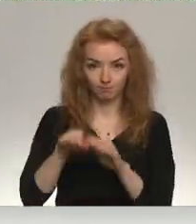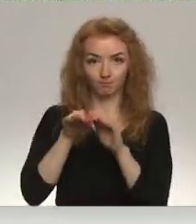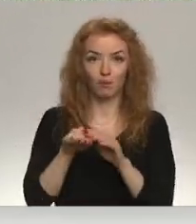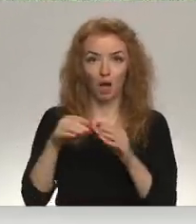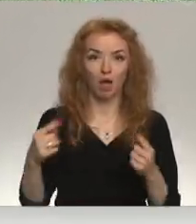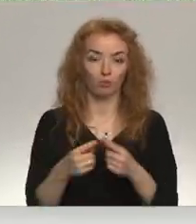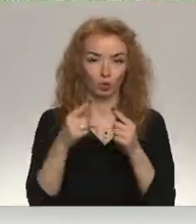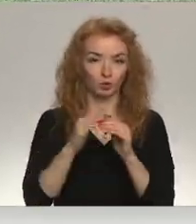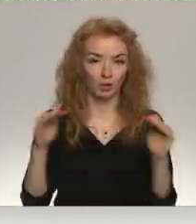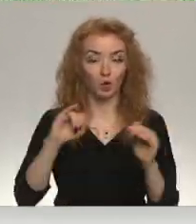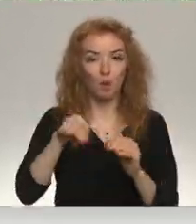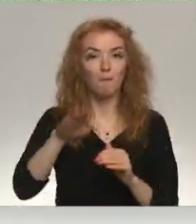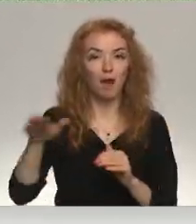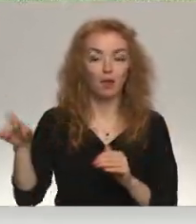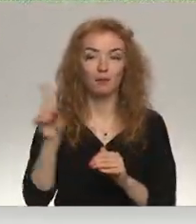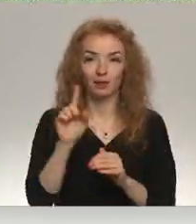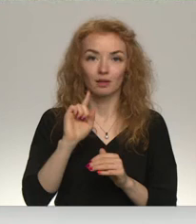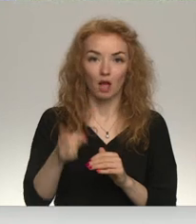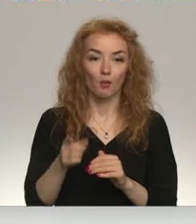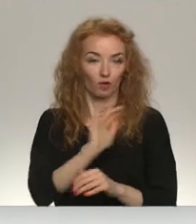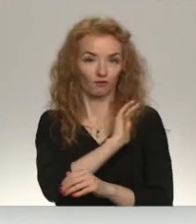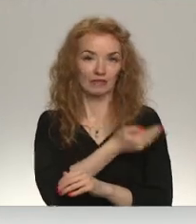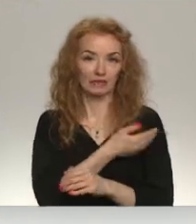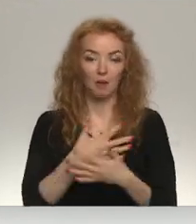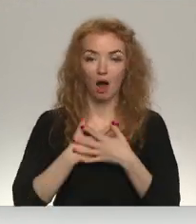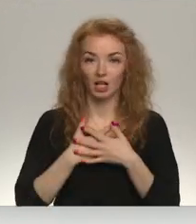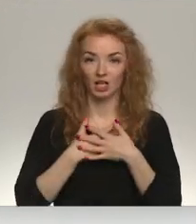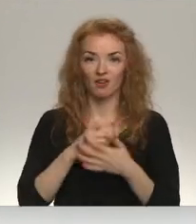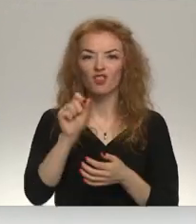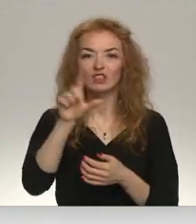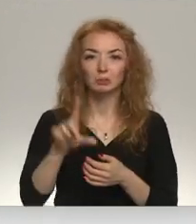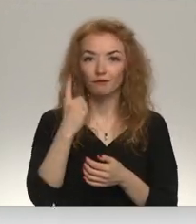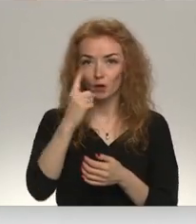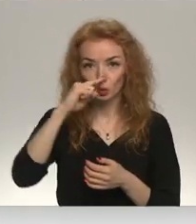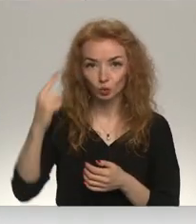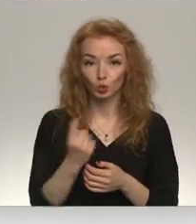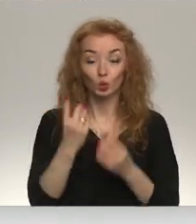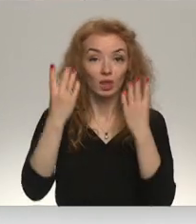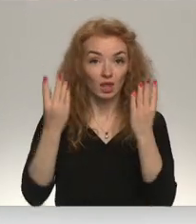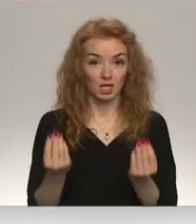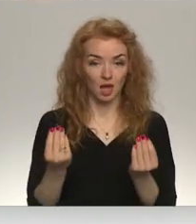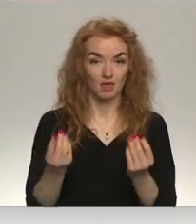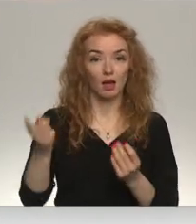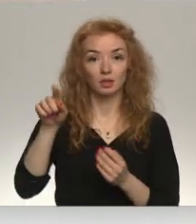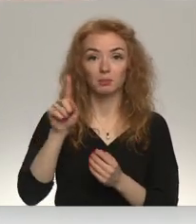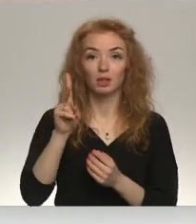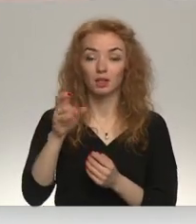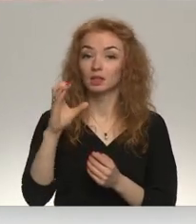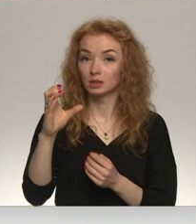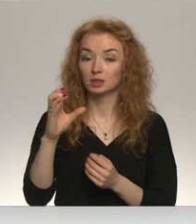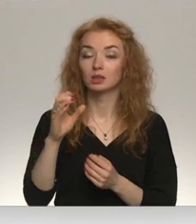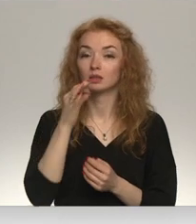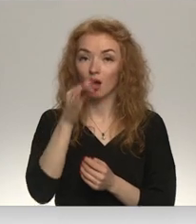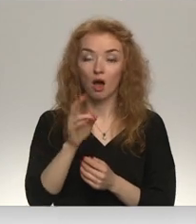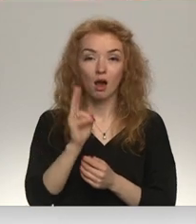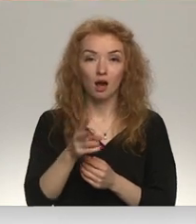ieteicamam līmenim, jo bērnam ir jābūt fiziski aktīvam vismaz stundu dienā. SPKC piebilst, ka Latvijā ir